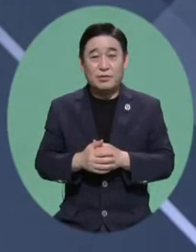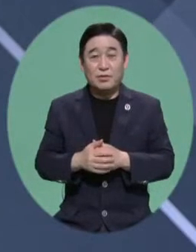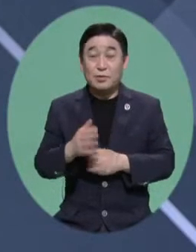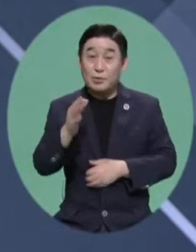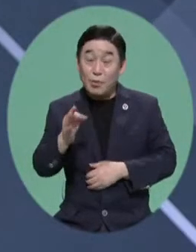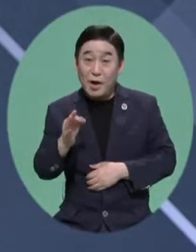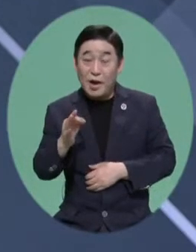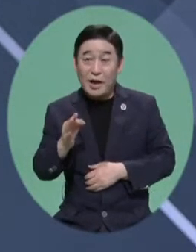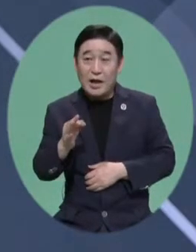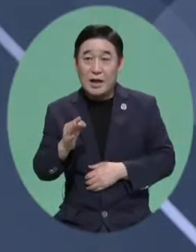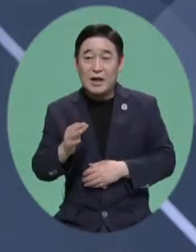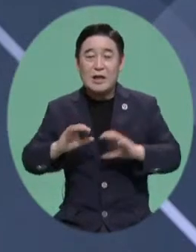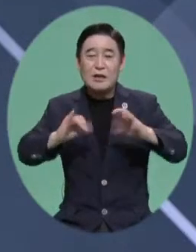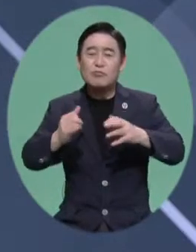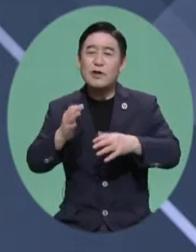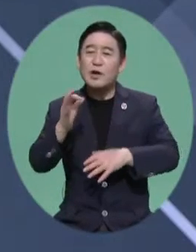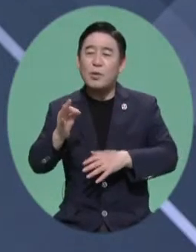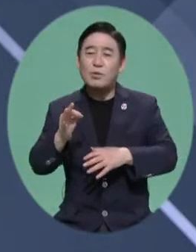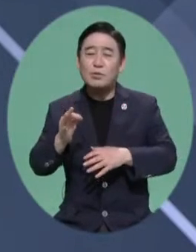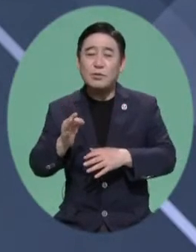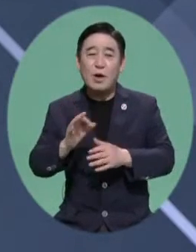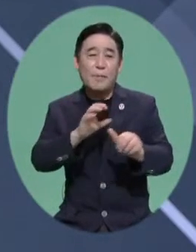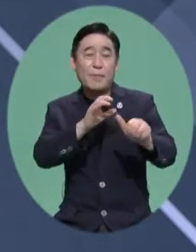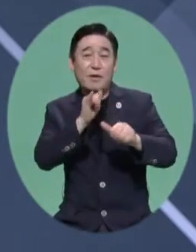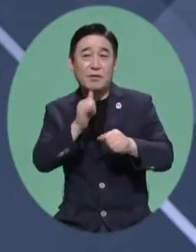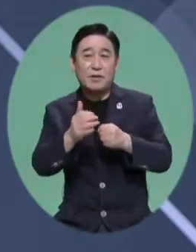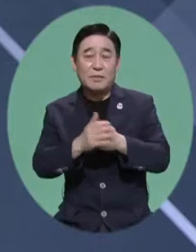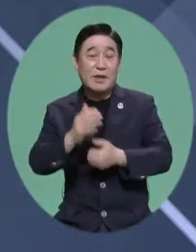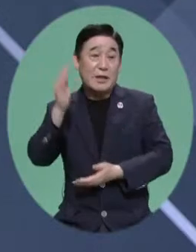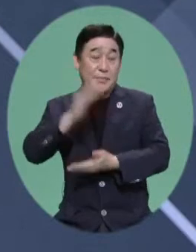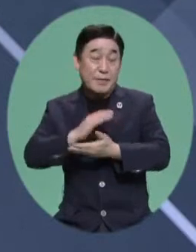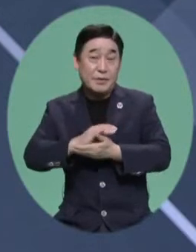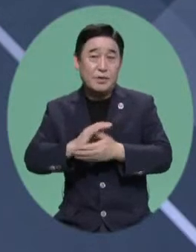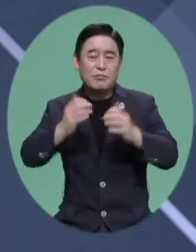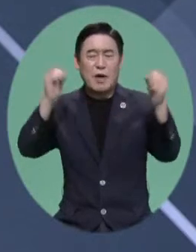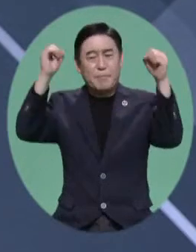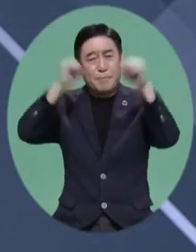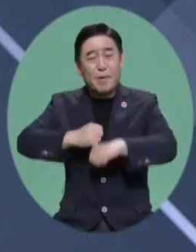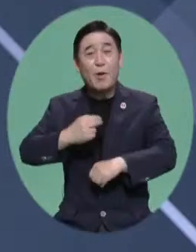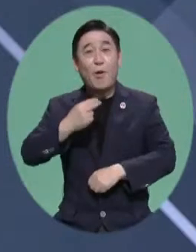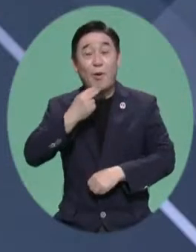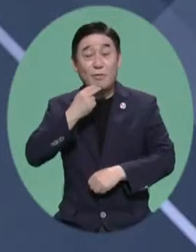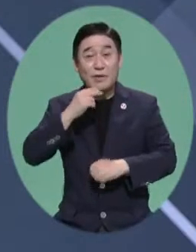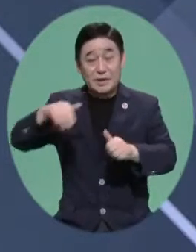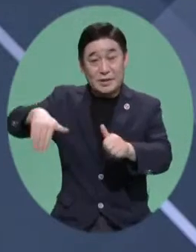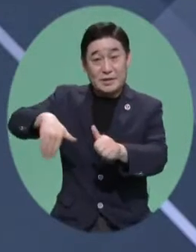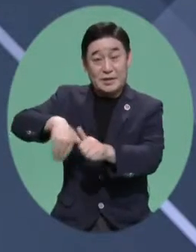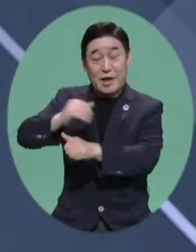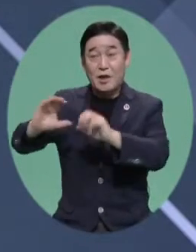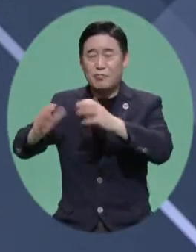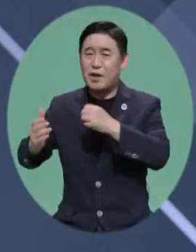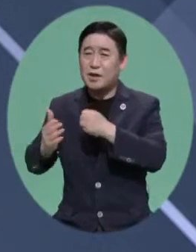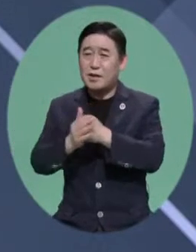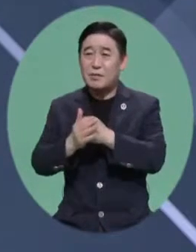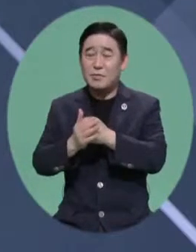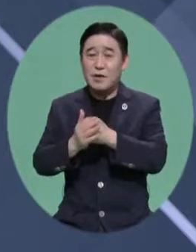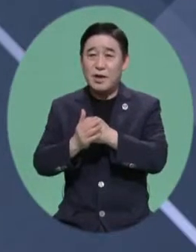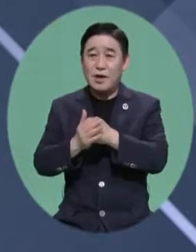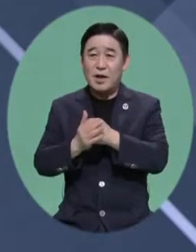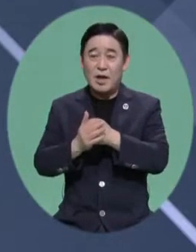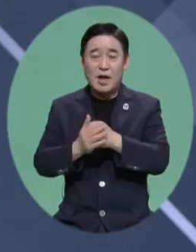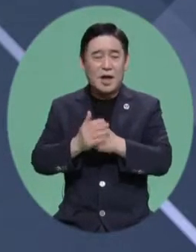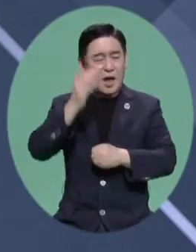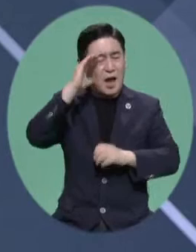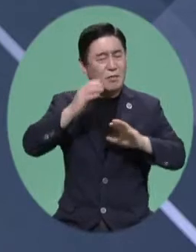그 채권을 발행 을 하더라도 국가가 부도가 나지 않는 지금 그런 상황이어서 b 기축통화